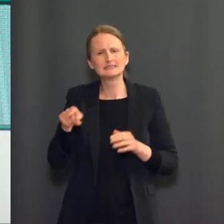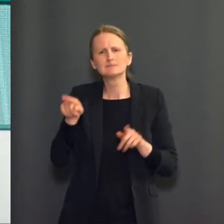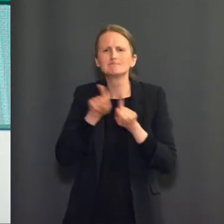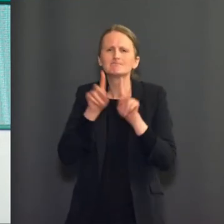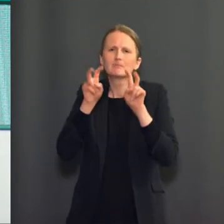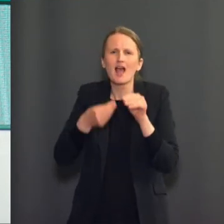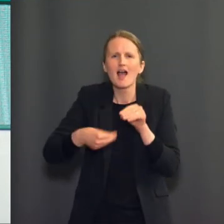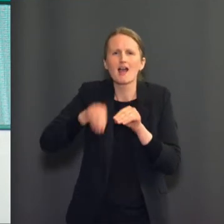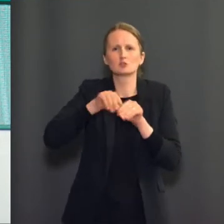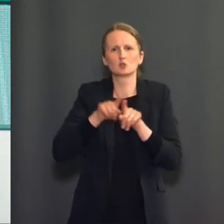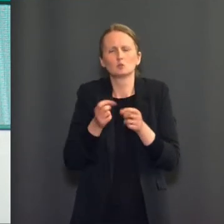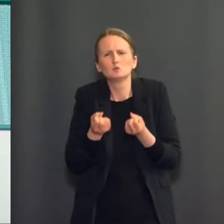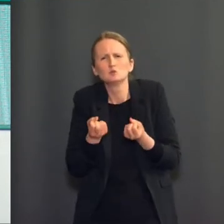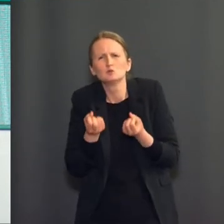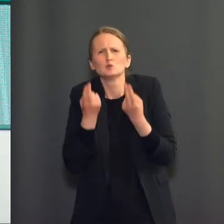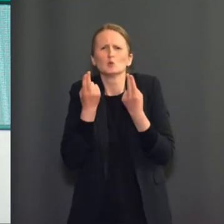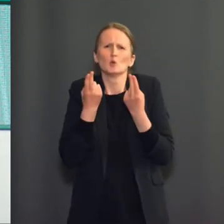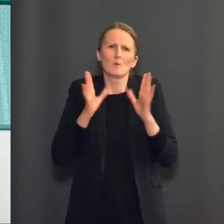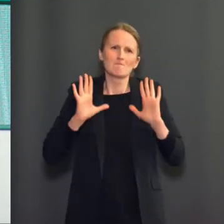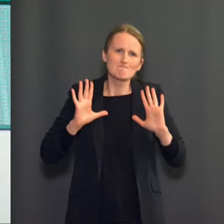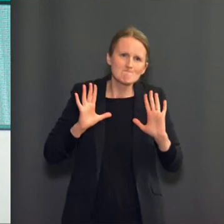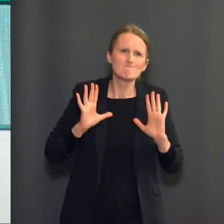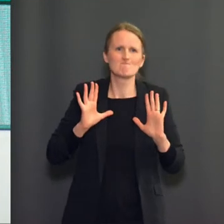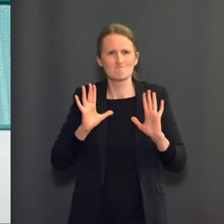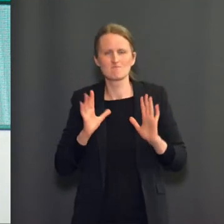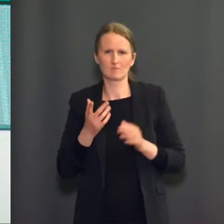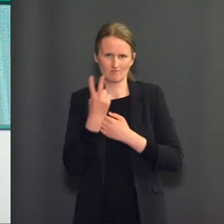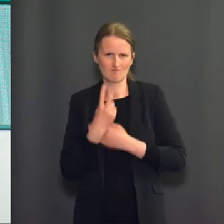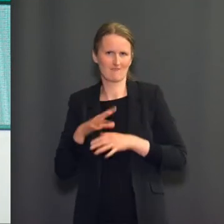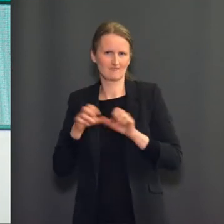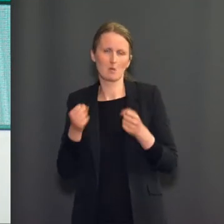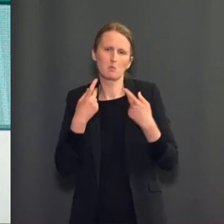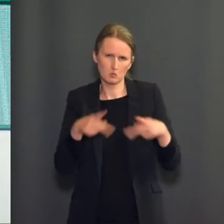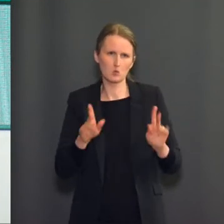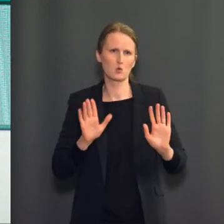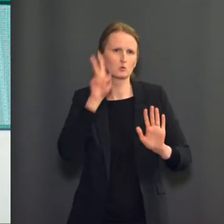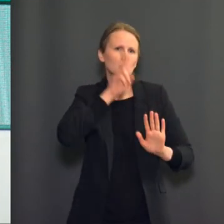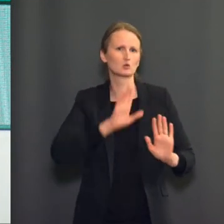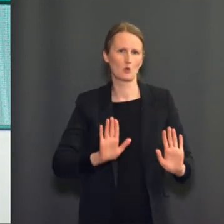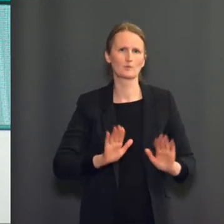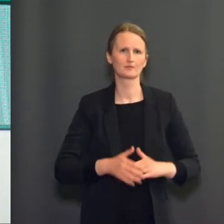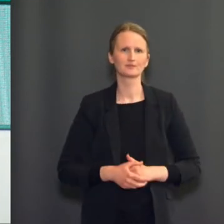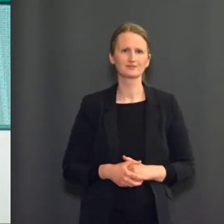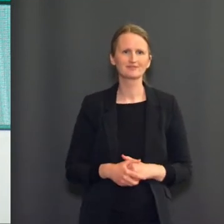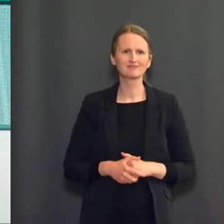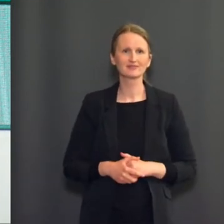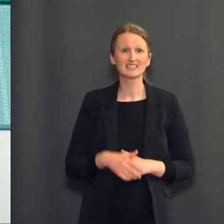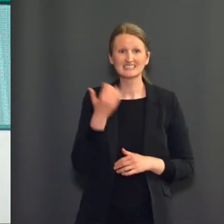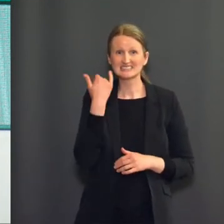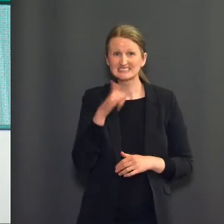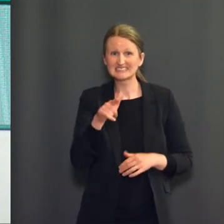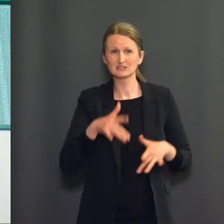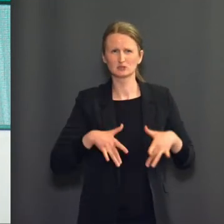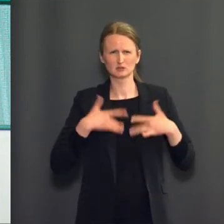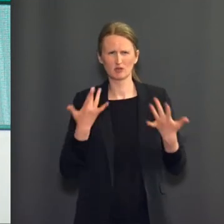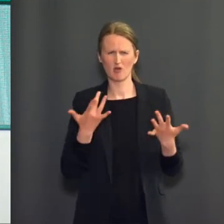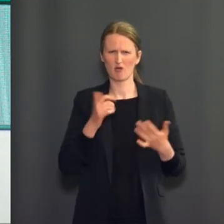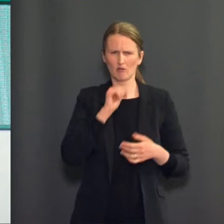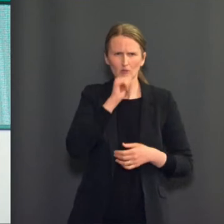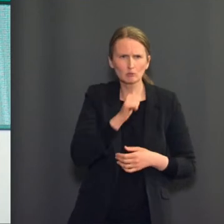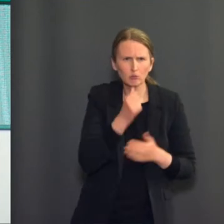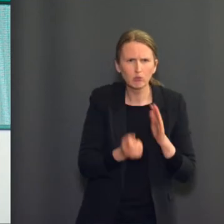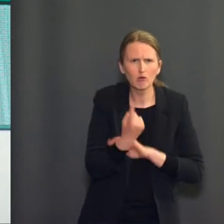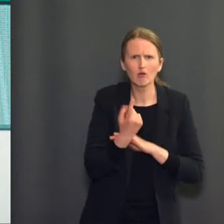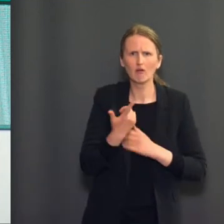des symptômes typiques comme la fièvre, la toux ou une fatigue soudaine, il est néanmoins préférable de contacter